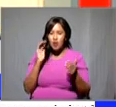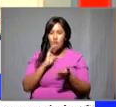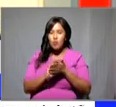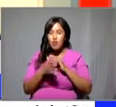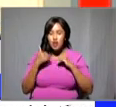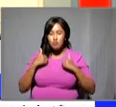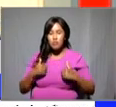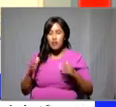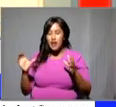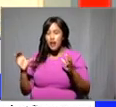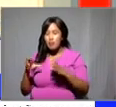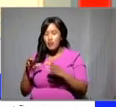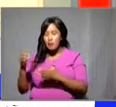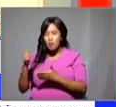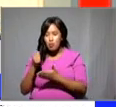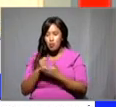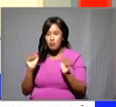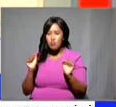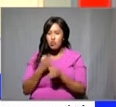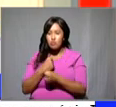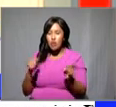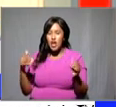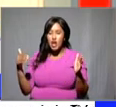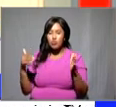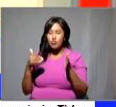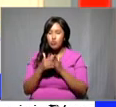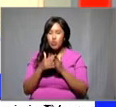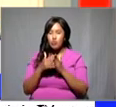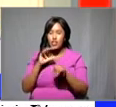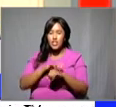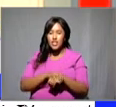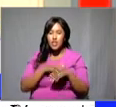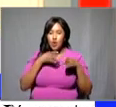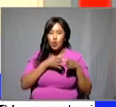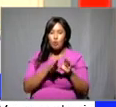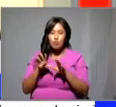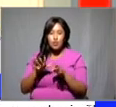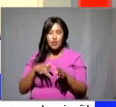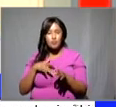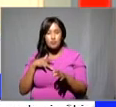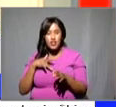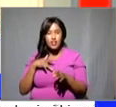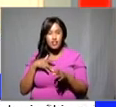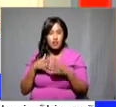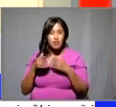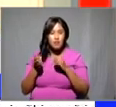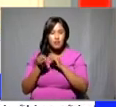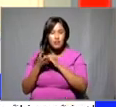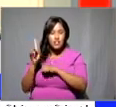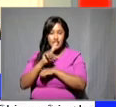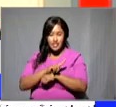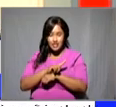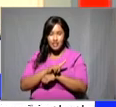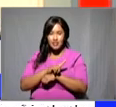ukwandikite ungigiria gukuhe kanya ga gukorwo ugithikiriria thiku 14 wakorwo ugithikiriria thiku